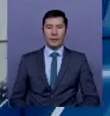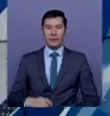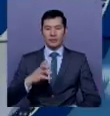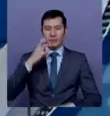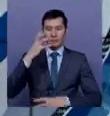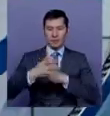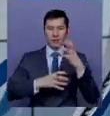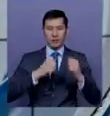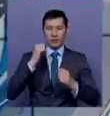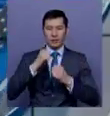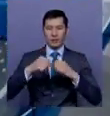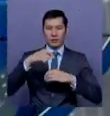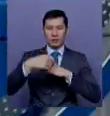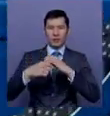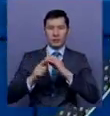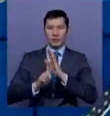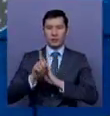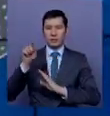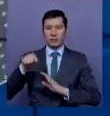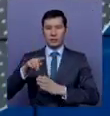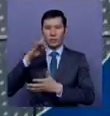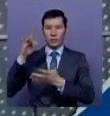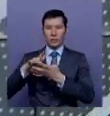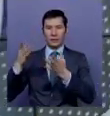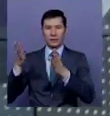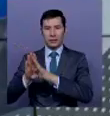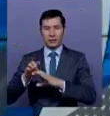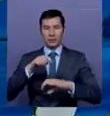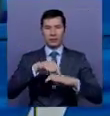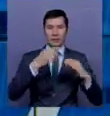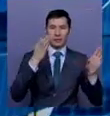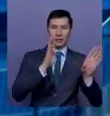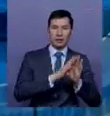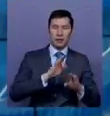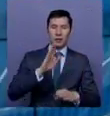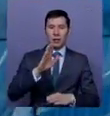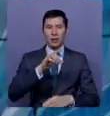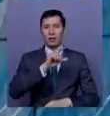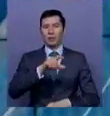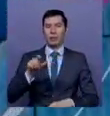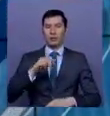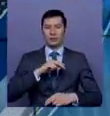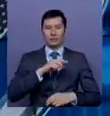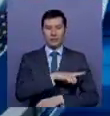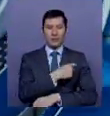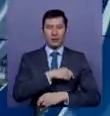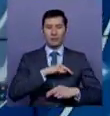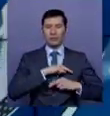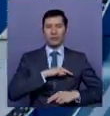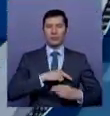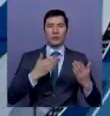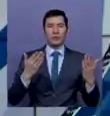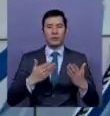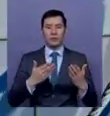Әлемнің әр жерінде енгізілетін карантиннің өзгешелігі бар ма? Ал дәрігерлер мен еріктілер қалай жұмыс істейді? Біз қазір ширек ғасырдан